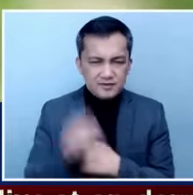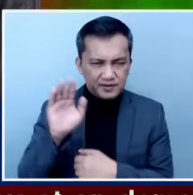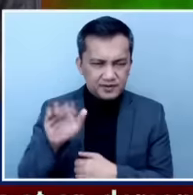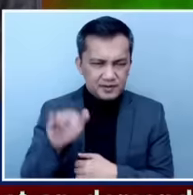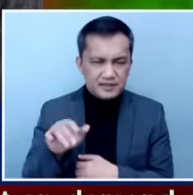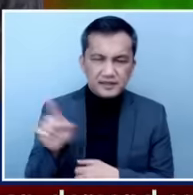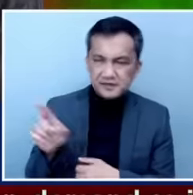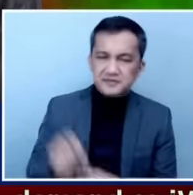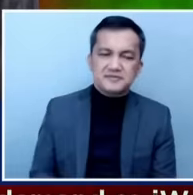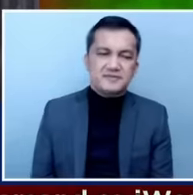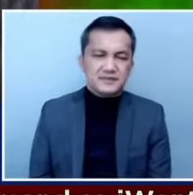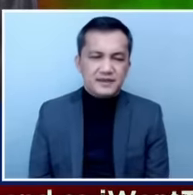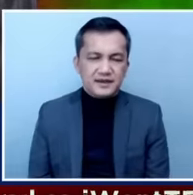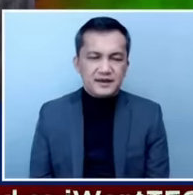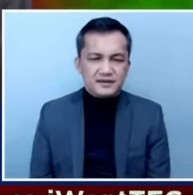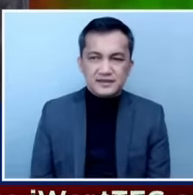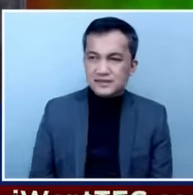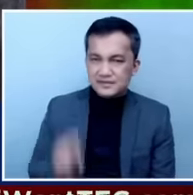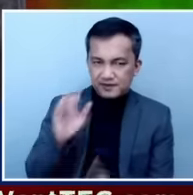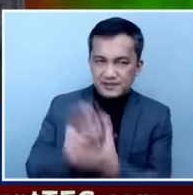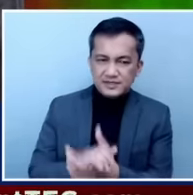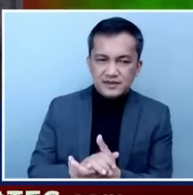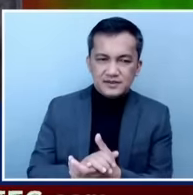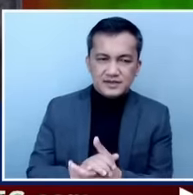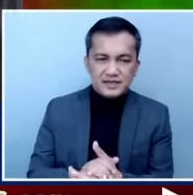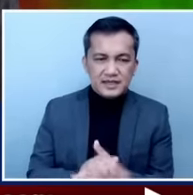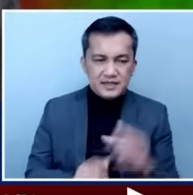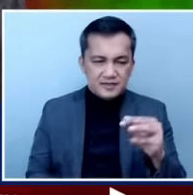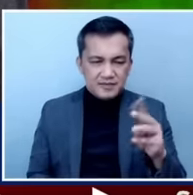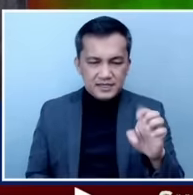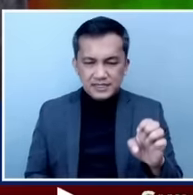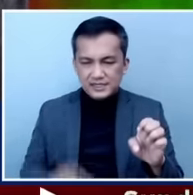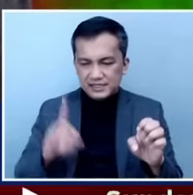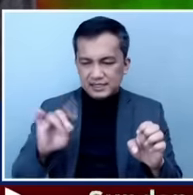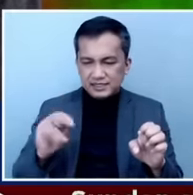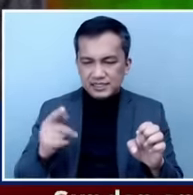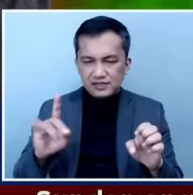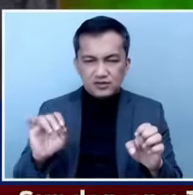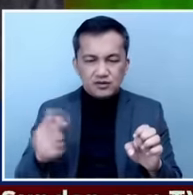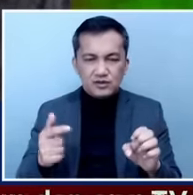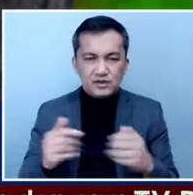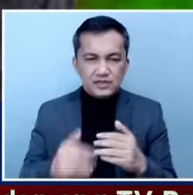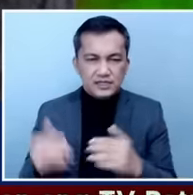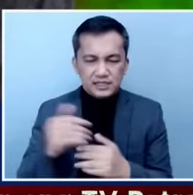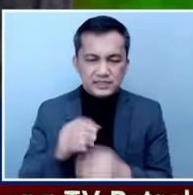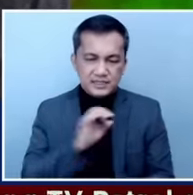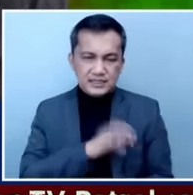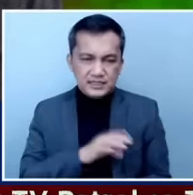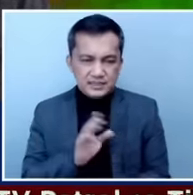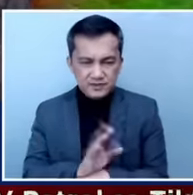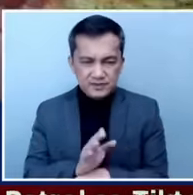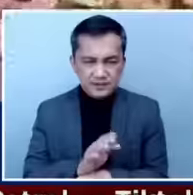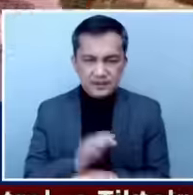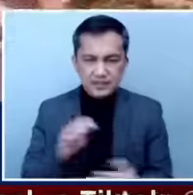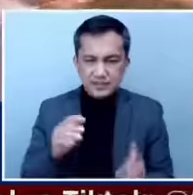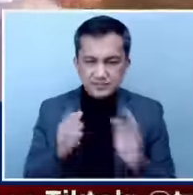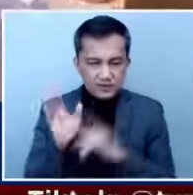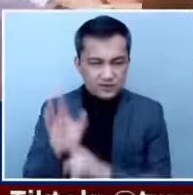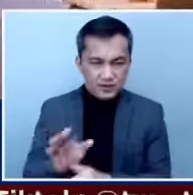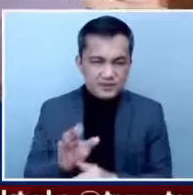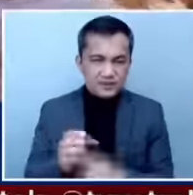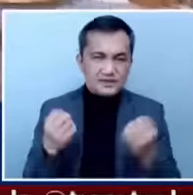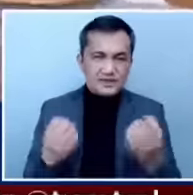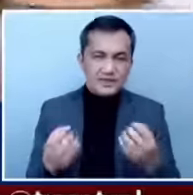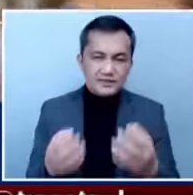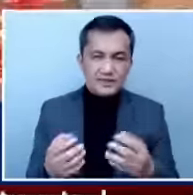Us. Para sa mag-asawang sina Marian at Dingdong Dantes, higit sa kinita ng pelikula, sinasalamin nito ang dami ng